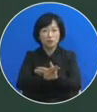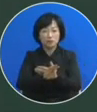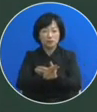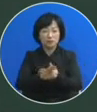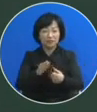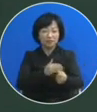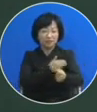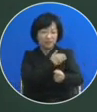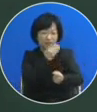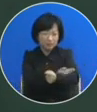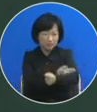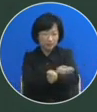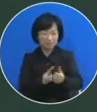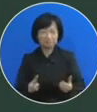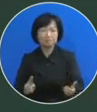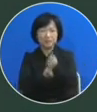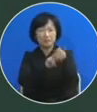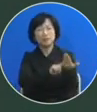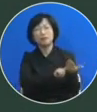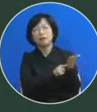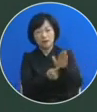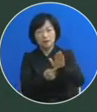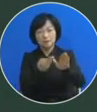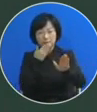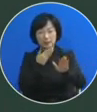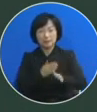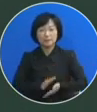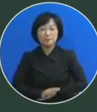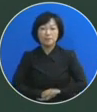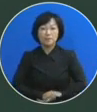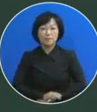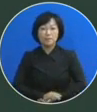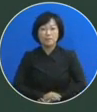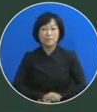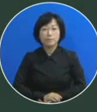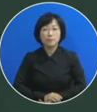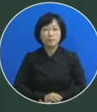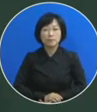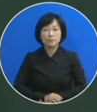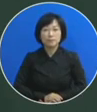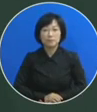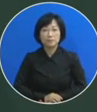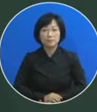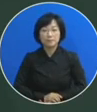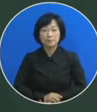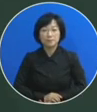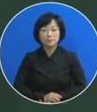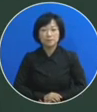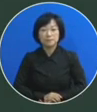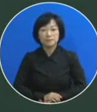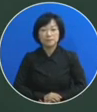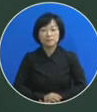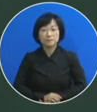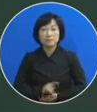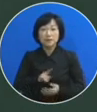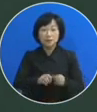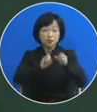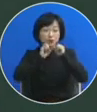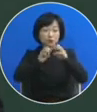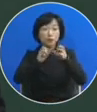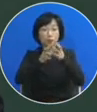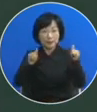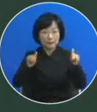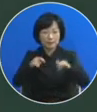realizing the greatest worth, if you have the one heart of the evangelist, then power will be revealed. 그러면 전도자로 부르면 전도자의 전심입니다.